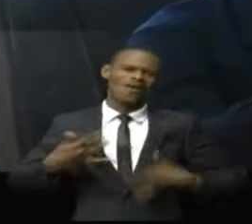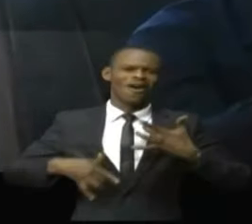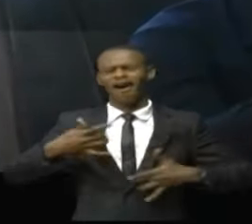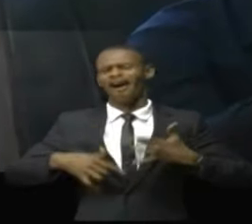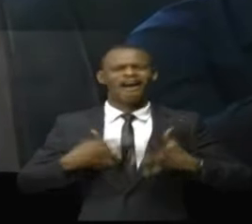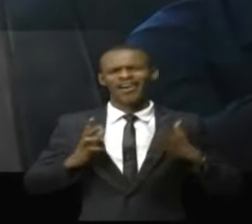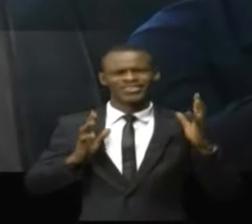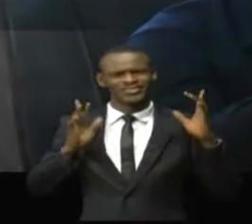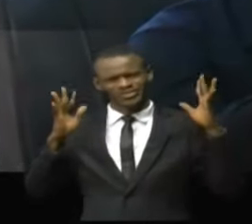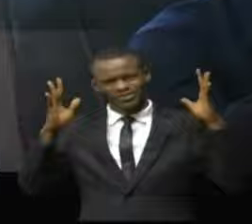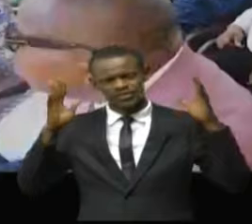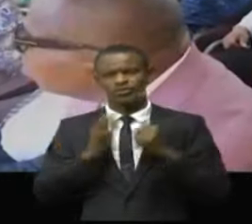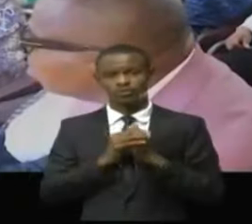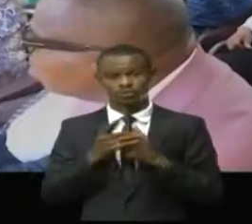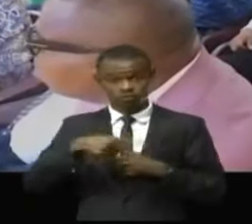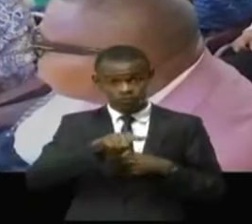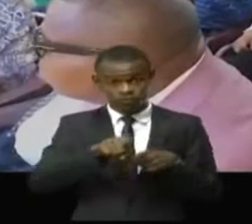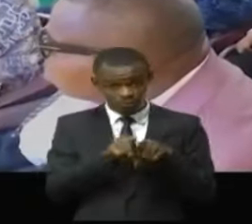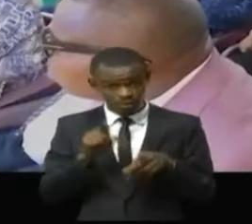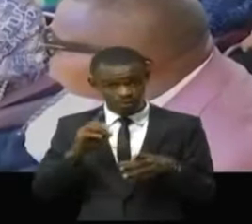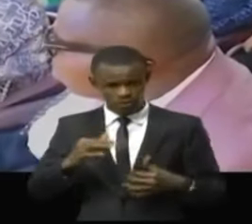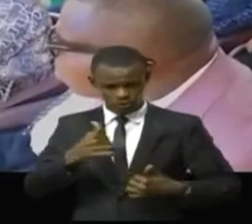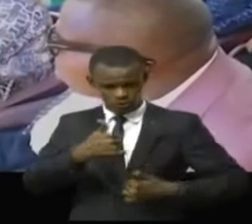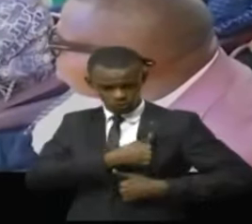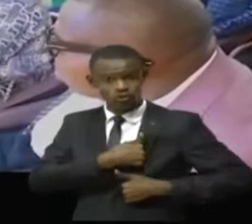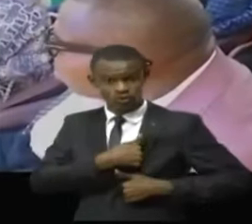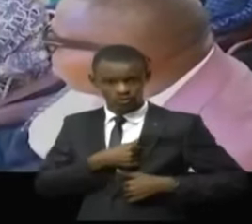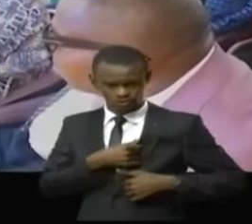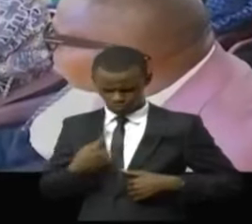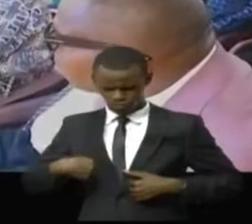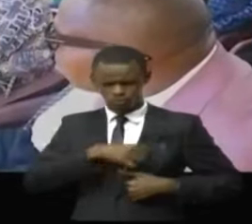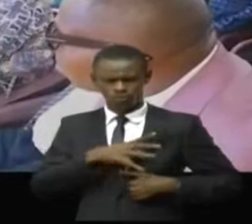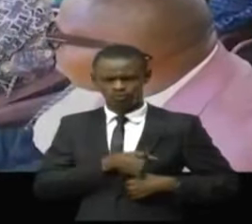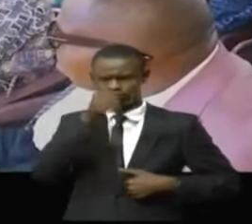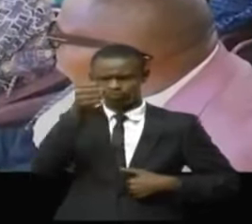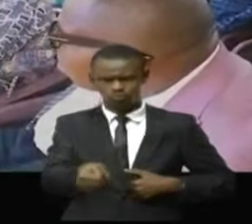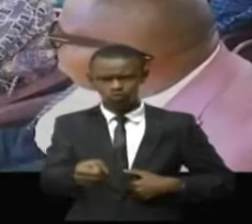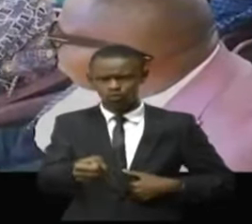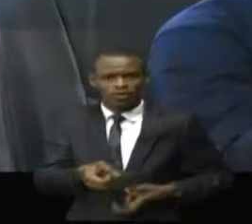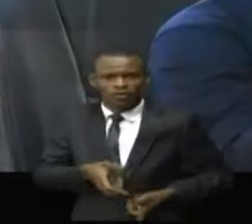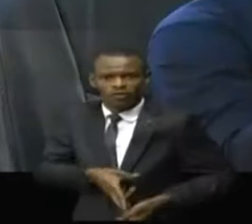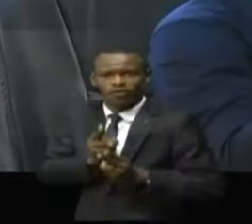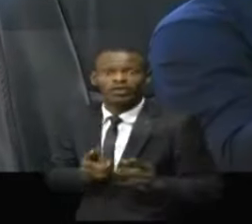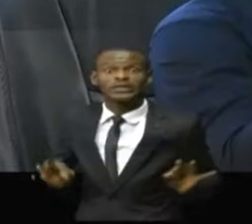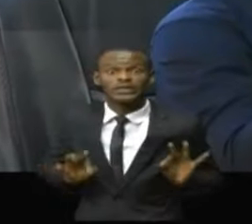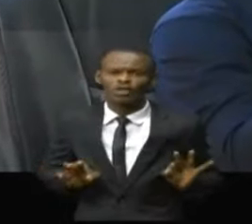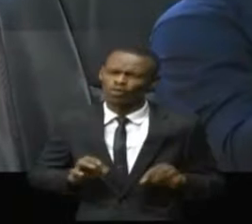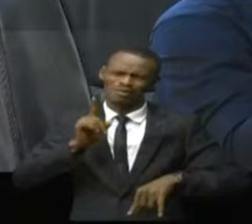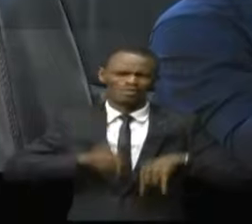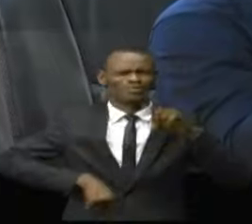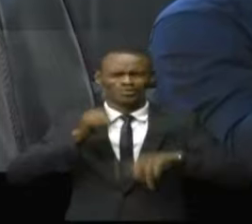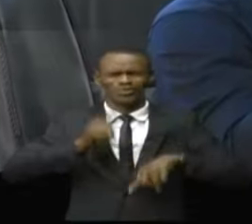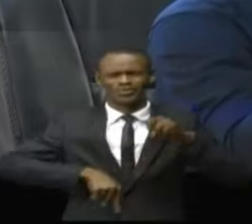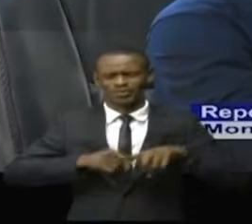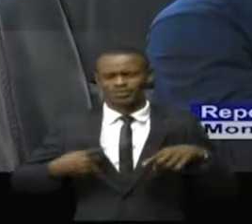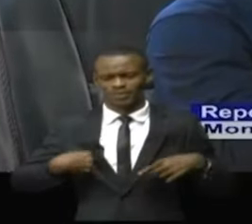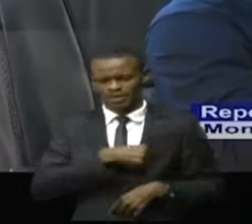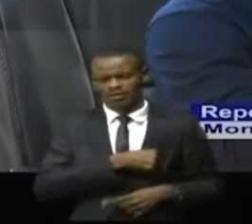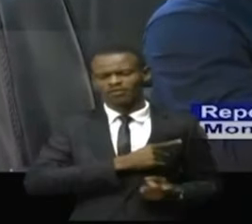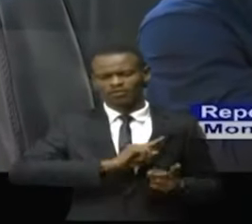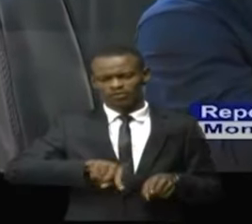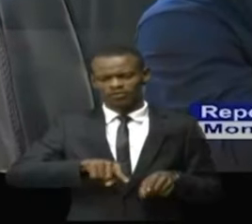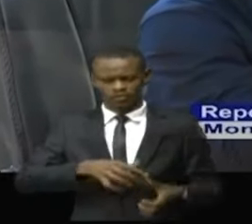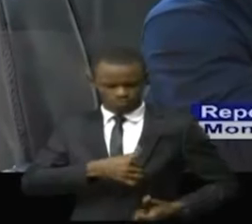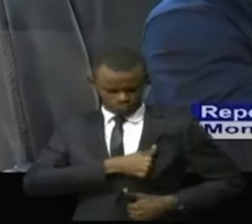Vous êtes nos soldats. Et on ne peut pas envoyer un soldat à la guerre sans munitions. Quand moi je suis venu, alors qu'on va recevoir son